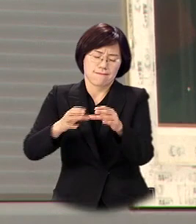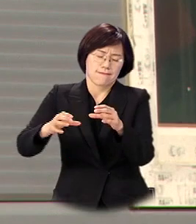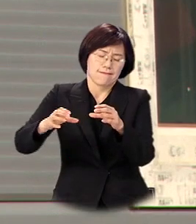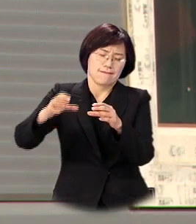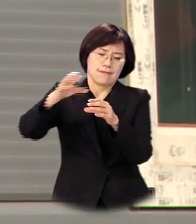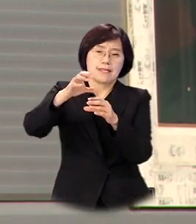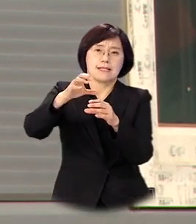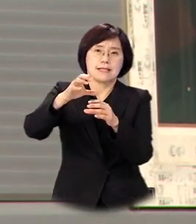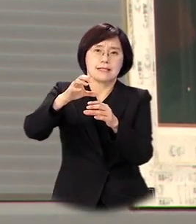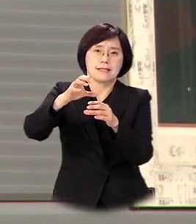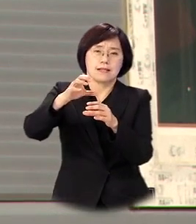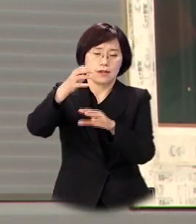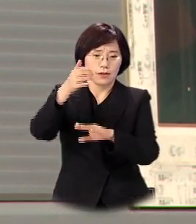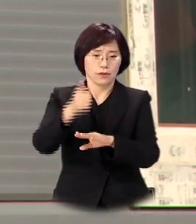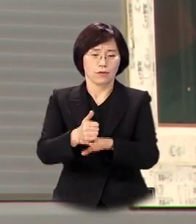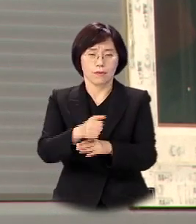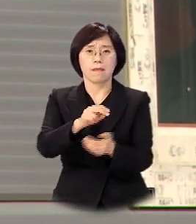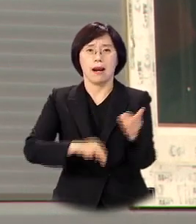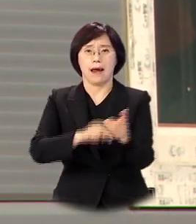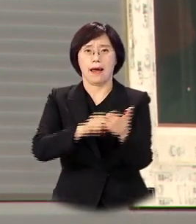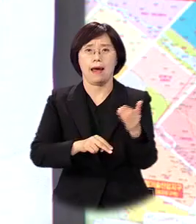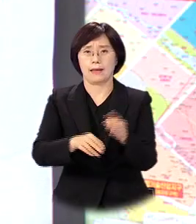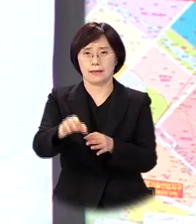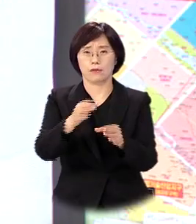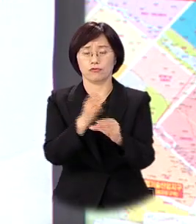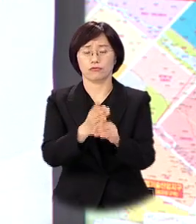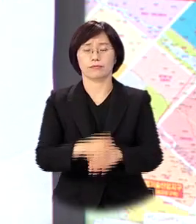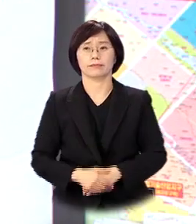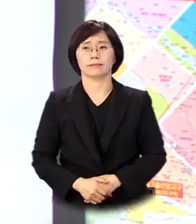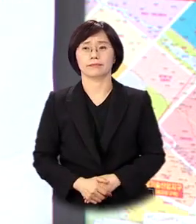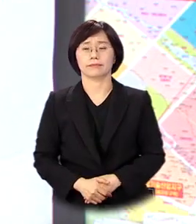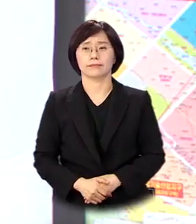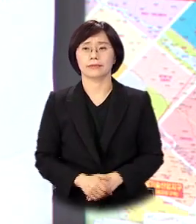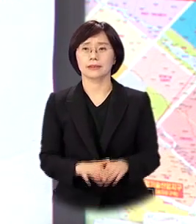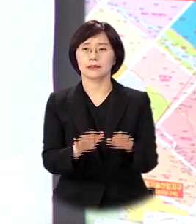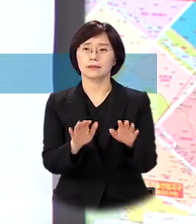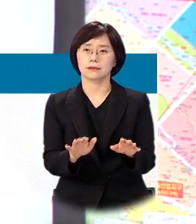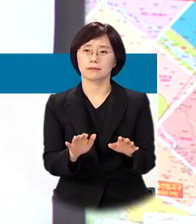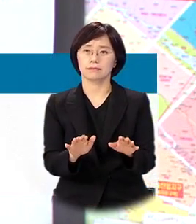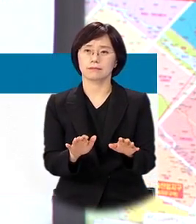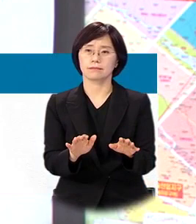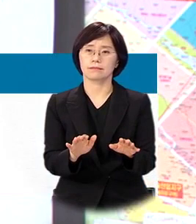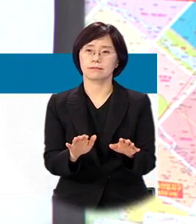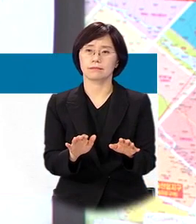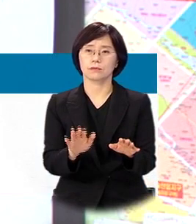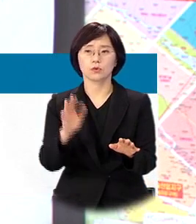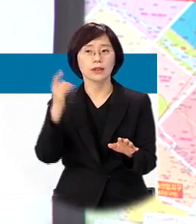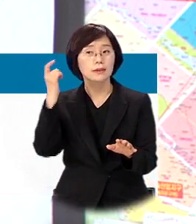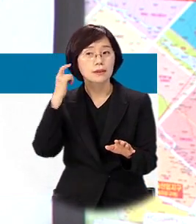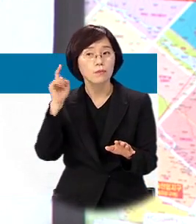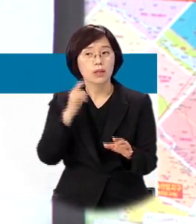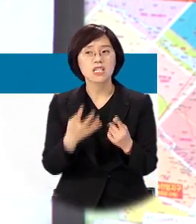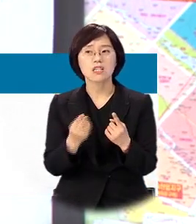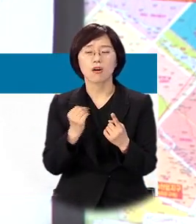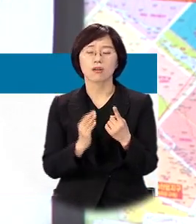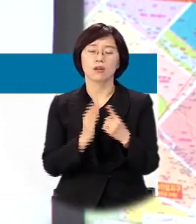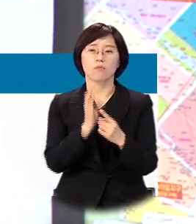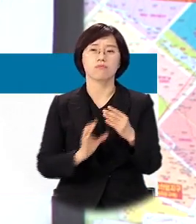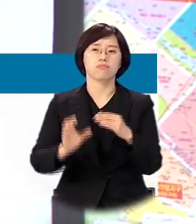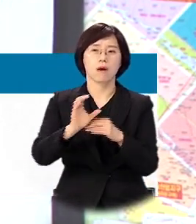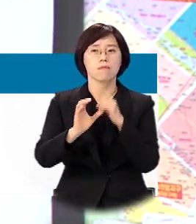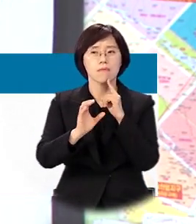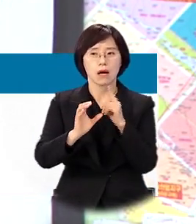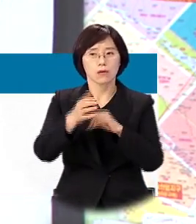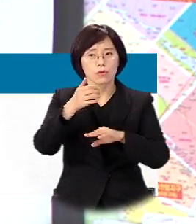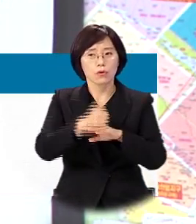즉 웃돈이 더해져 거래되고 있습니다. 가장 제가 최근에 들었는 것은 1억이 넘는 걸로 들었습니다. 결국은